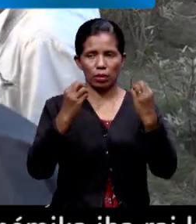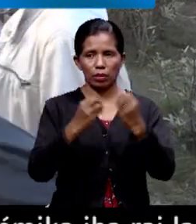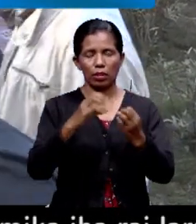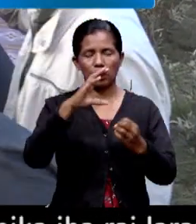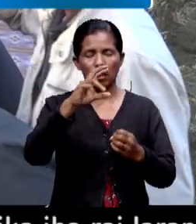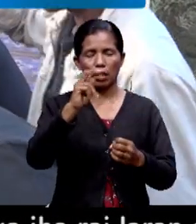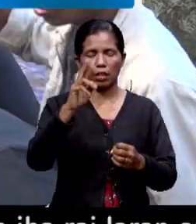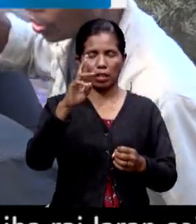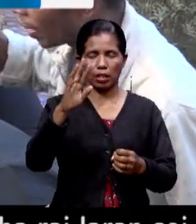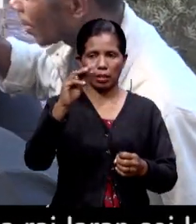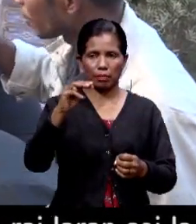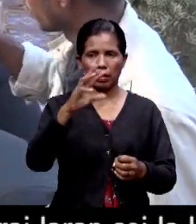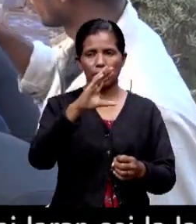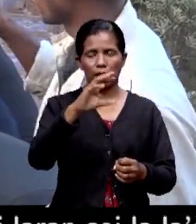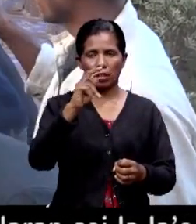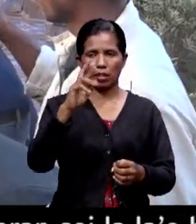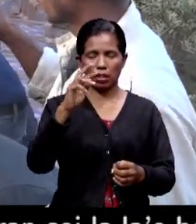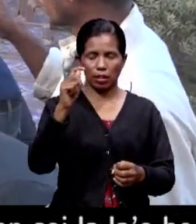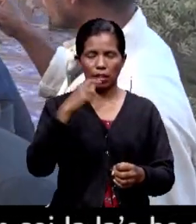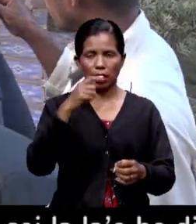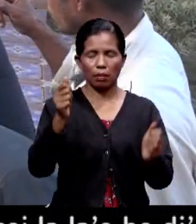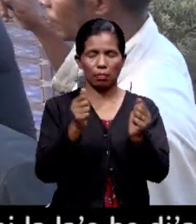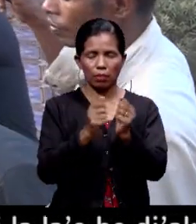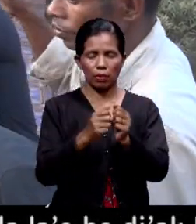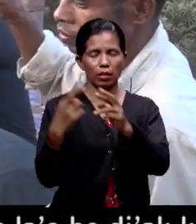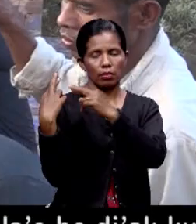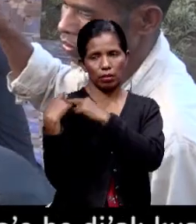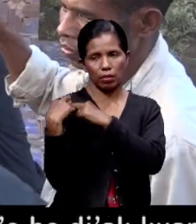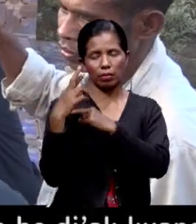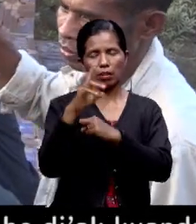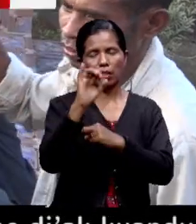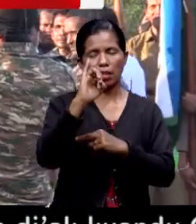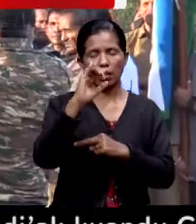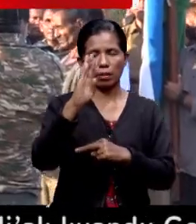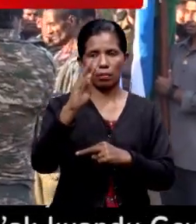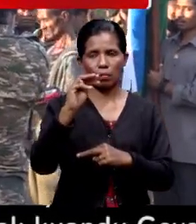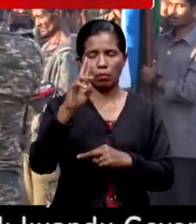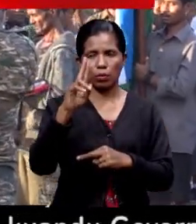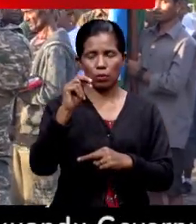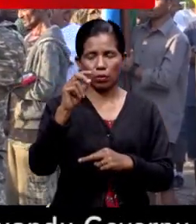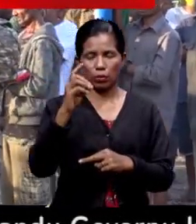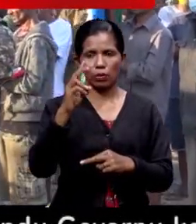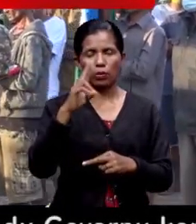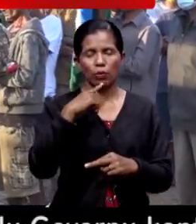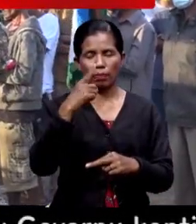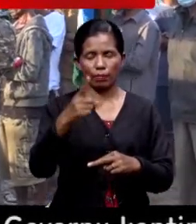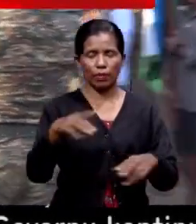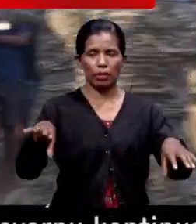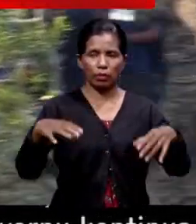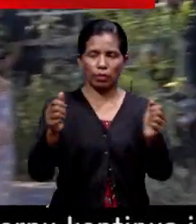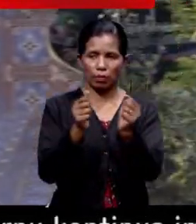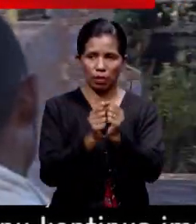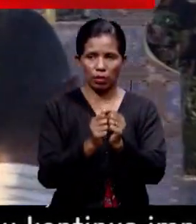CNRMI, CNRT, hamutu koresponsabel Raimondo. Saudoso mos fona kontribusi makas baluta to timor